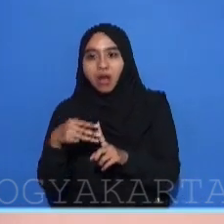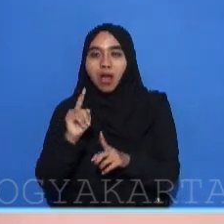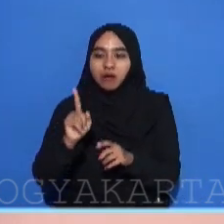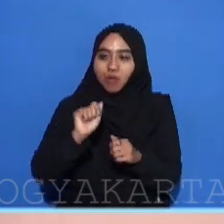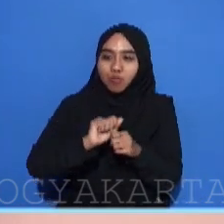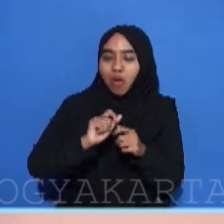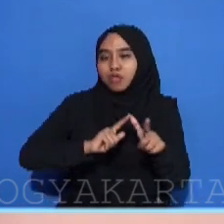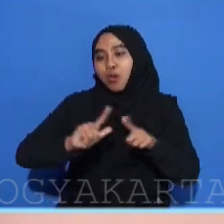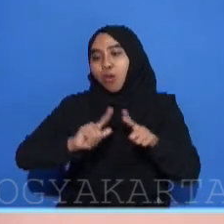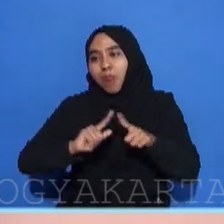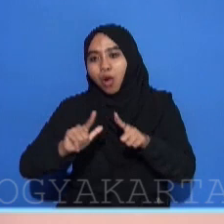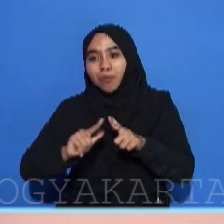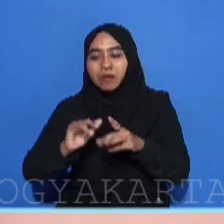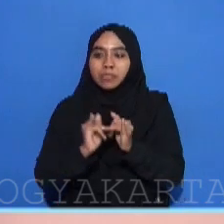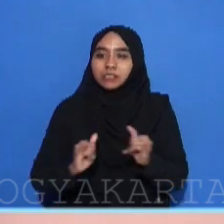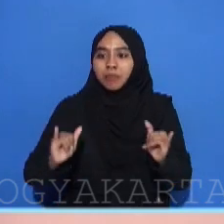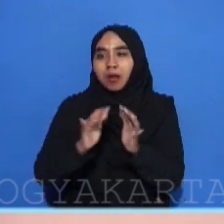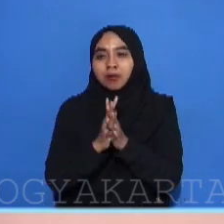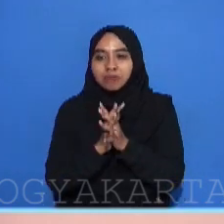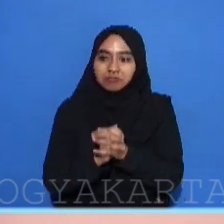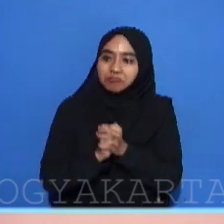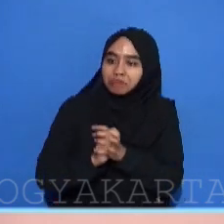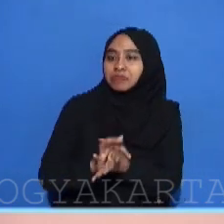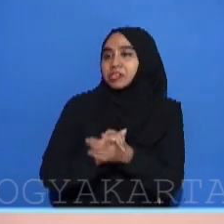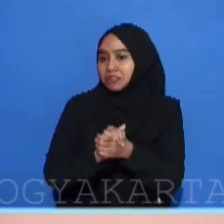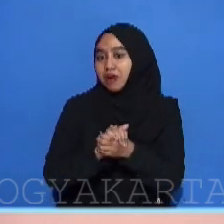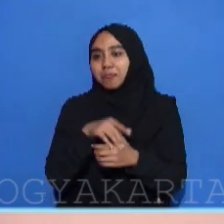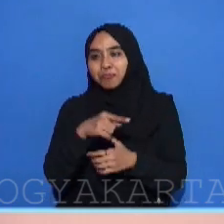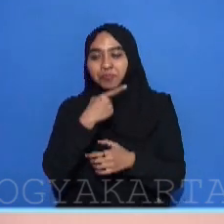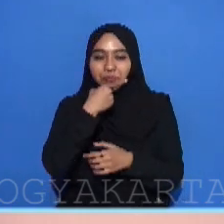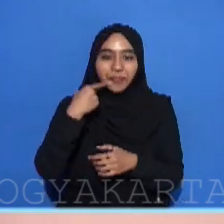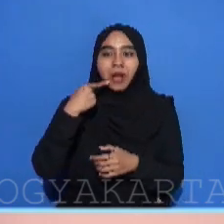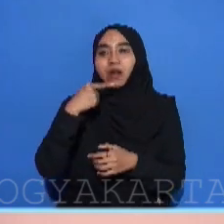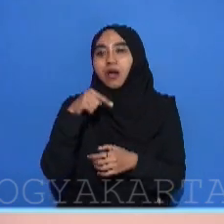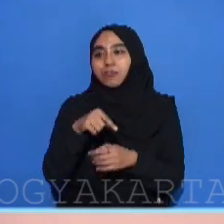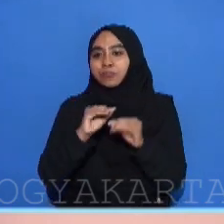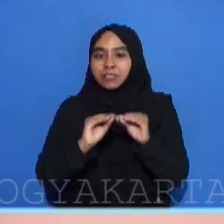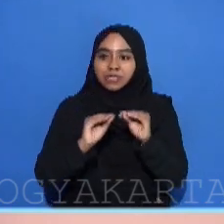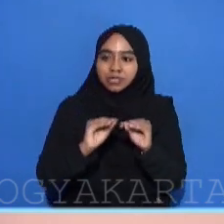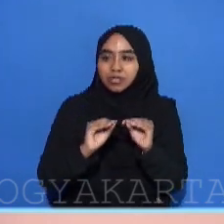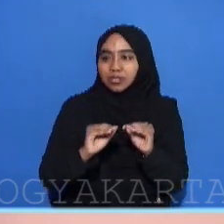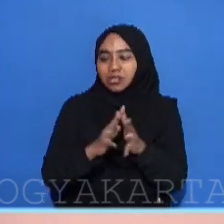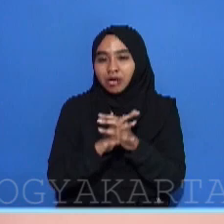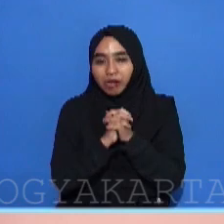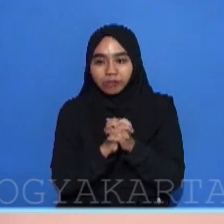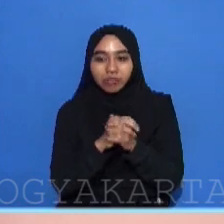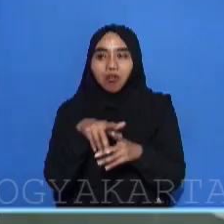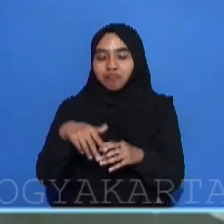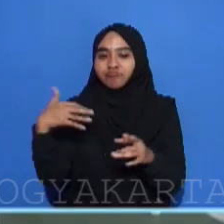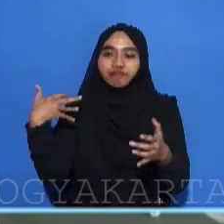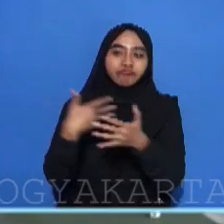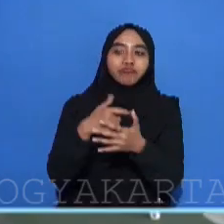Selain mempererat kebersamaan, lomba dalam bingkai papan keris ini juga menyalurkan energi dan kreativitas siswa ke arah yang